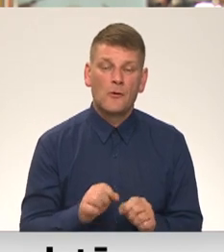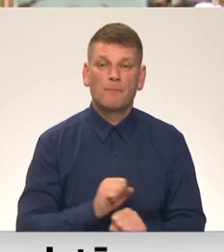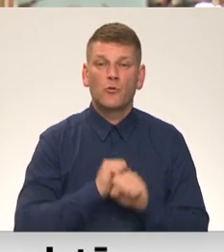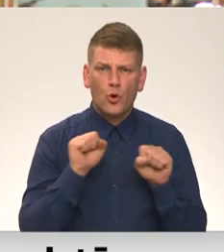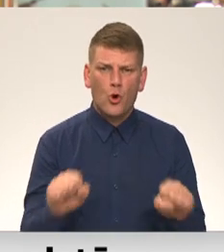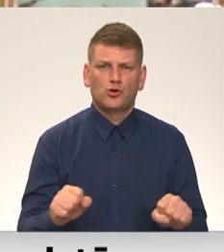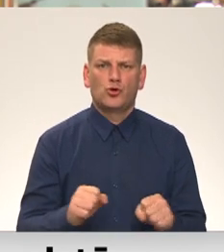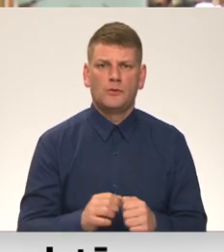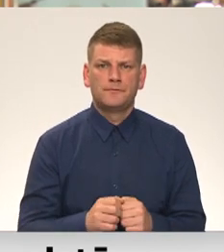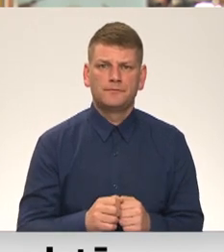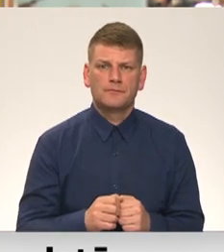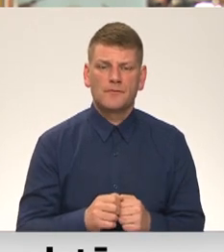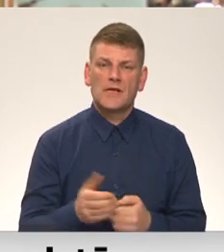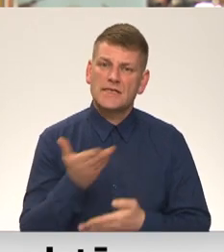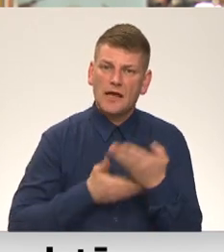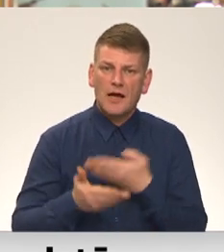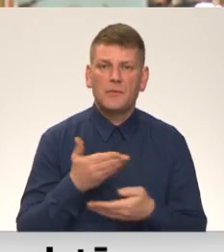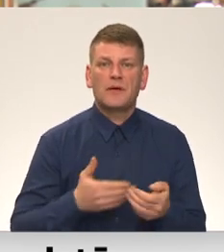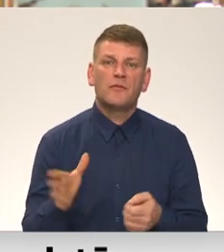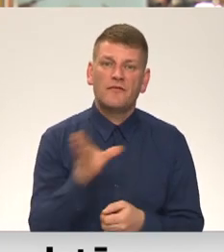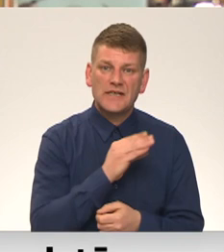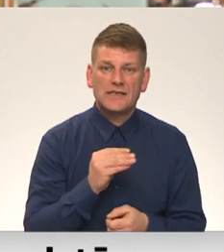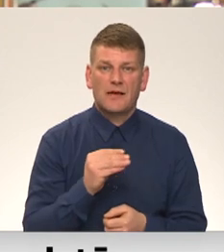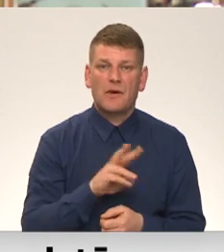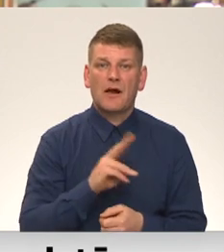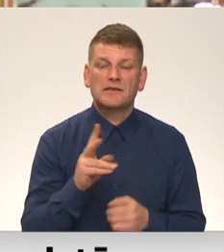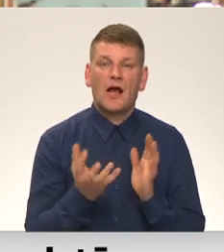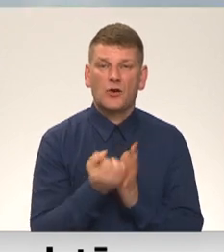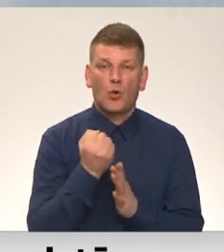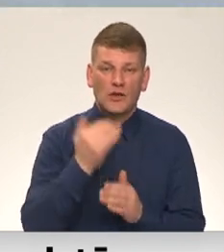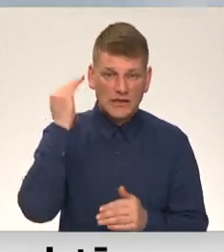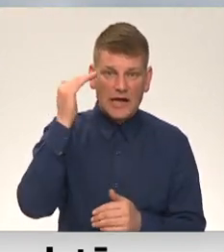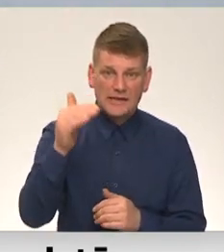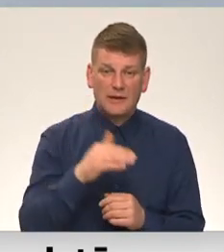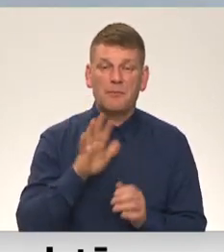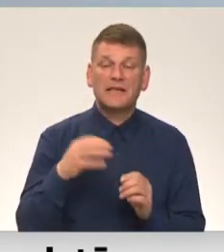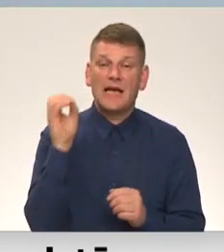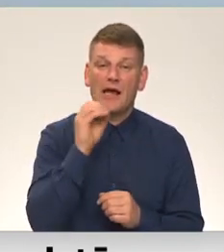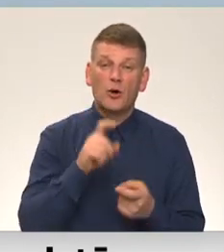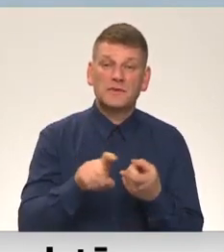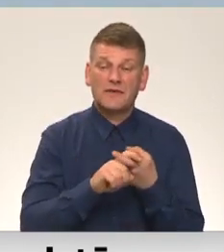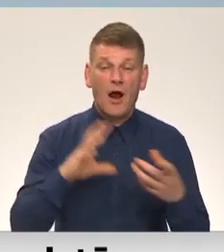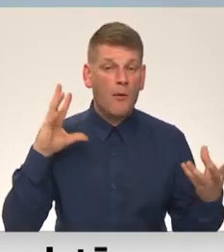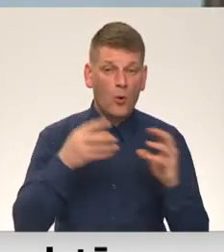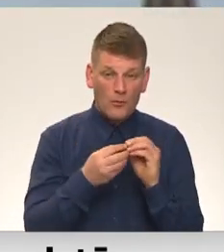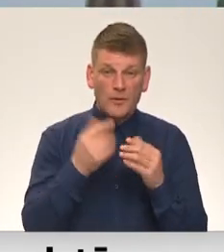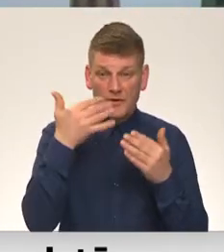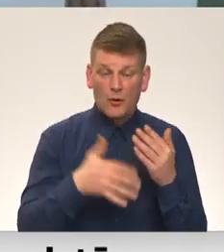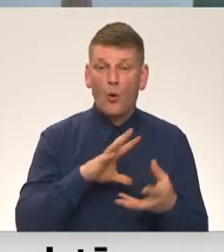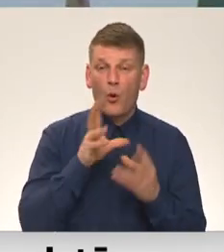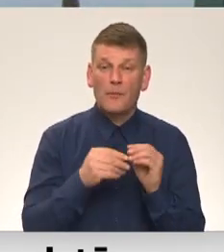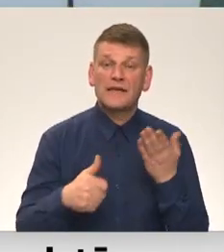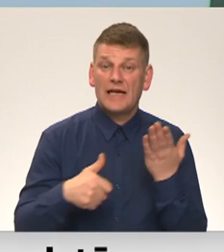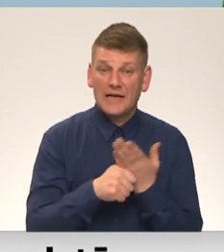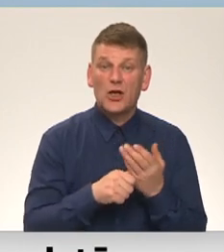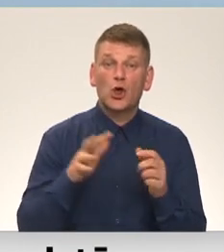drošu sadarbību visiem, kas atrodas gaisā. Pēc Eiropas Savienības apkopotajiem datiem kopējais